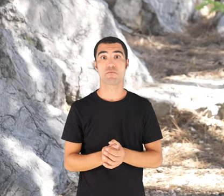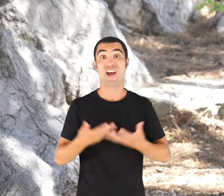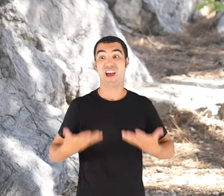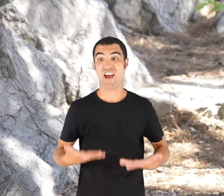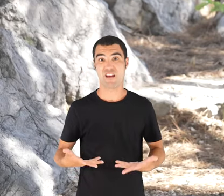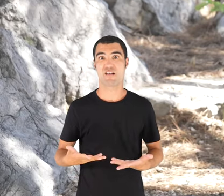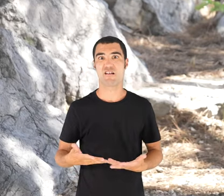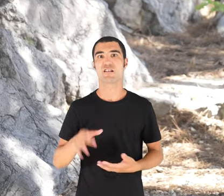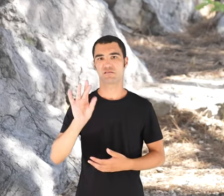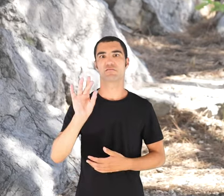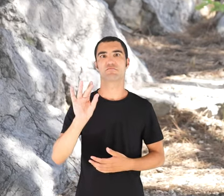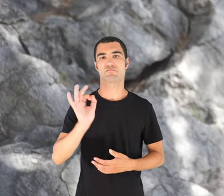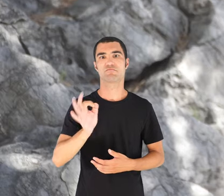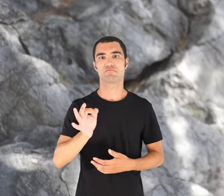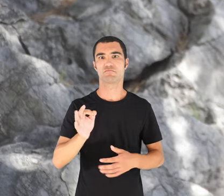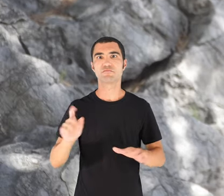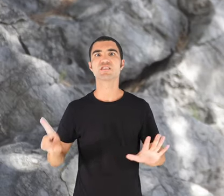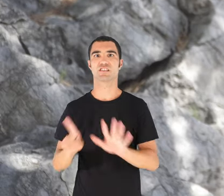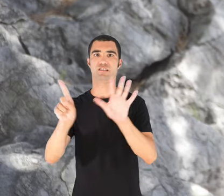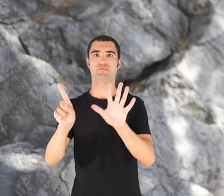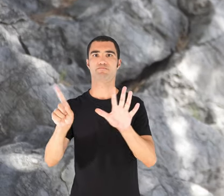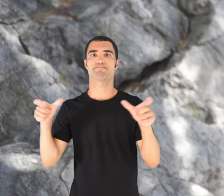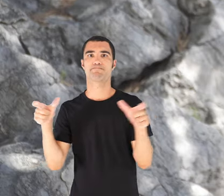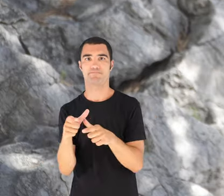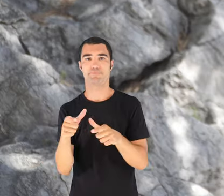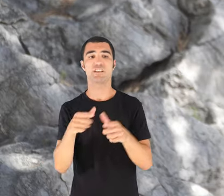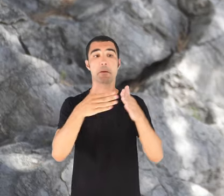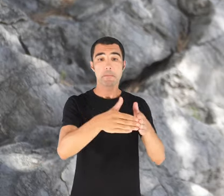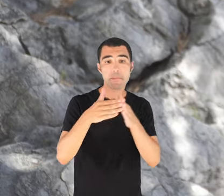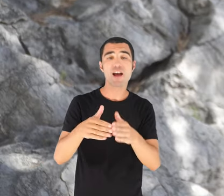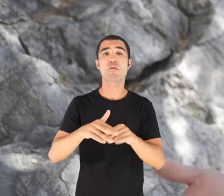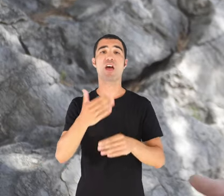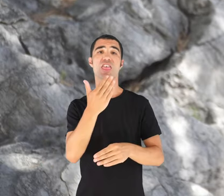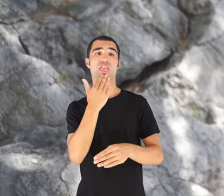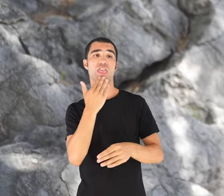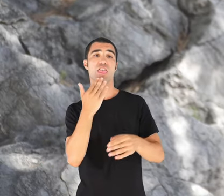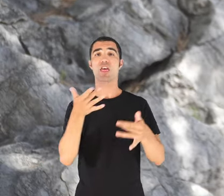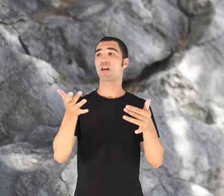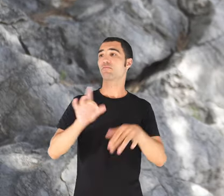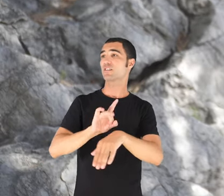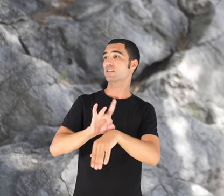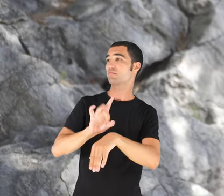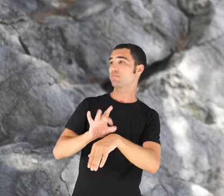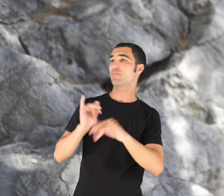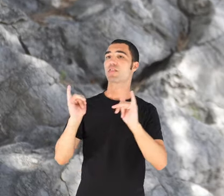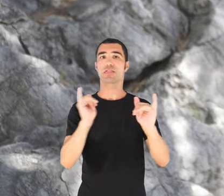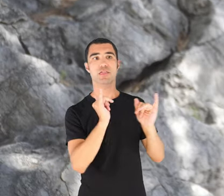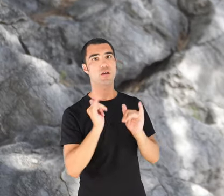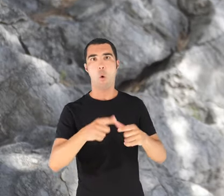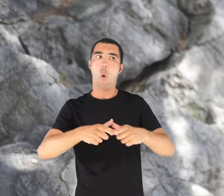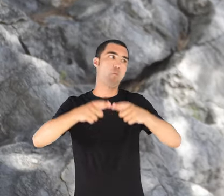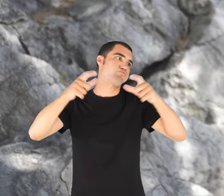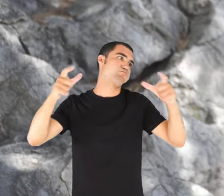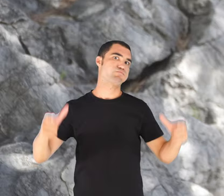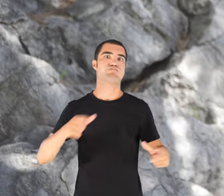i ara sí que n'hi haurà 6. I llavors, el que són tema de barques d'esbarjo, recreisme i tal, sí que ha